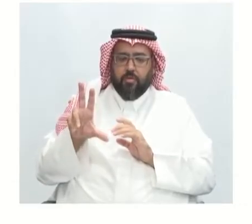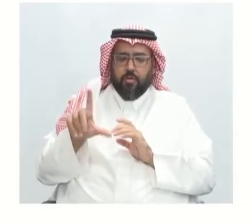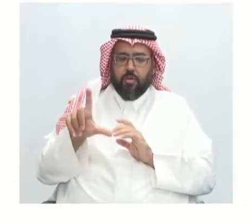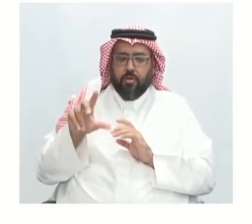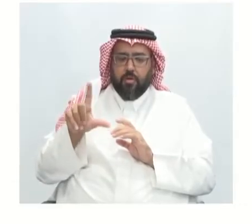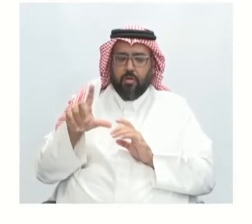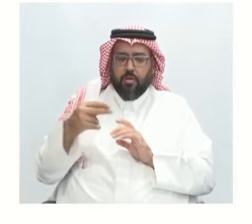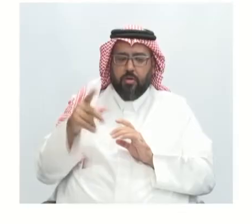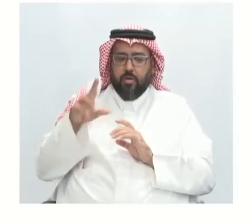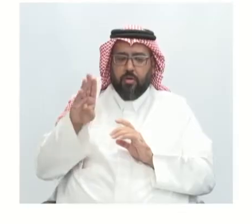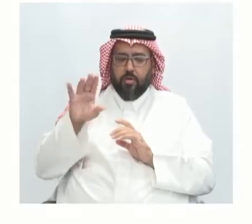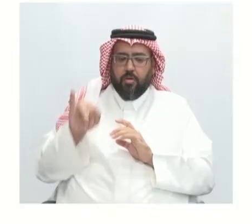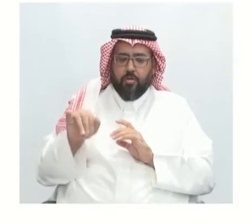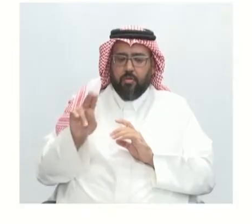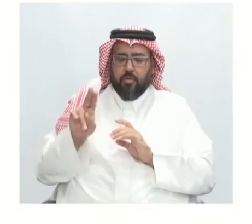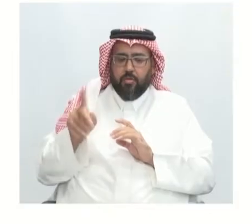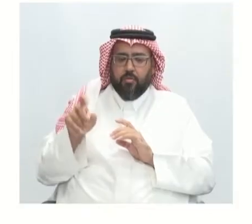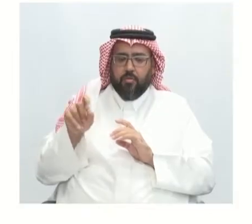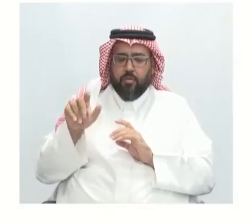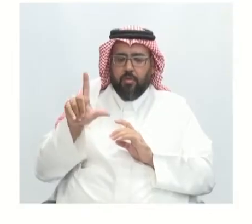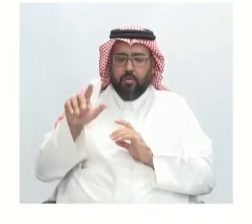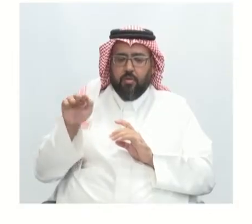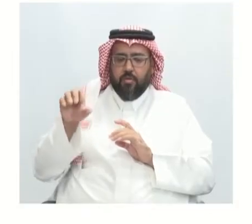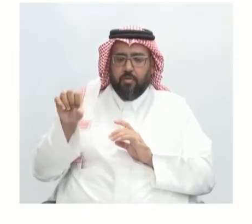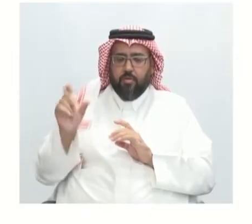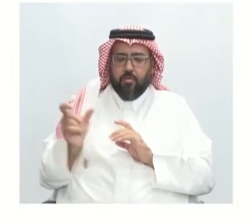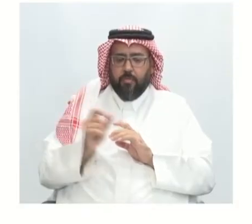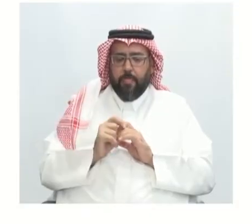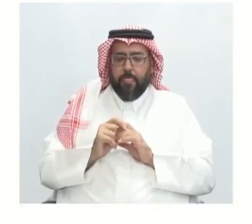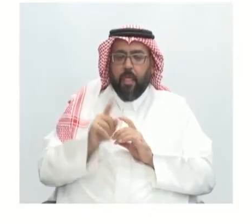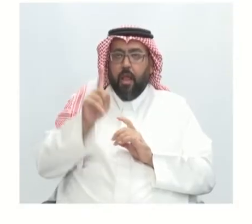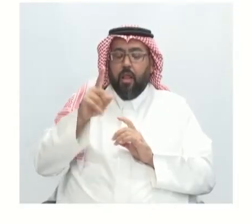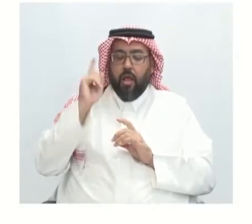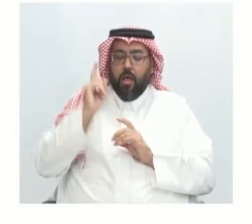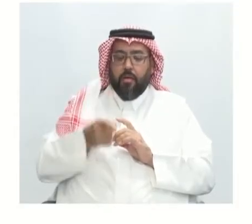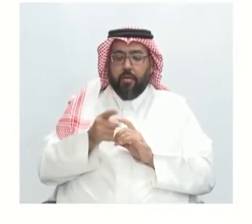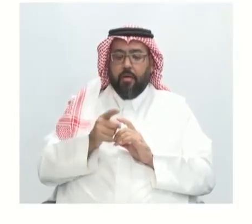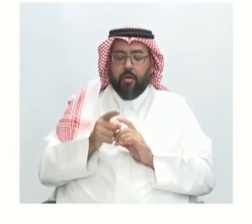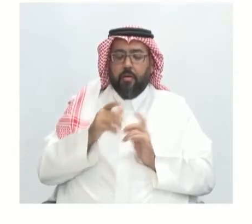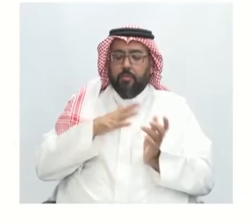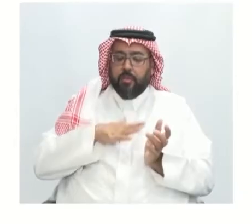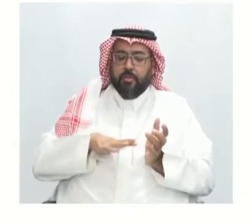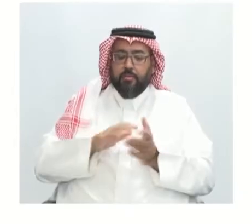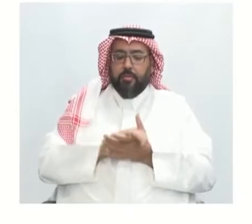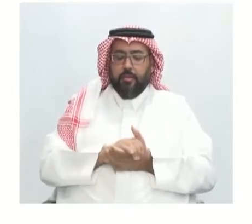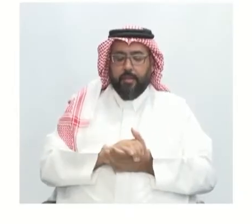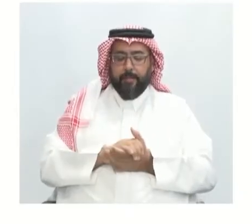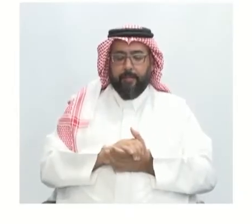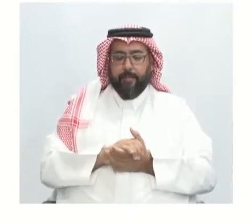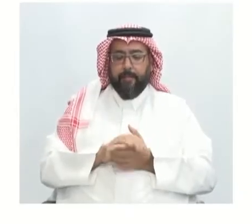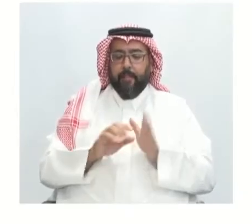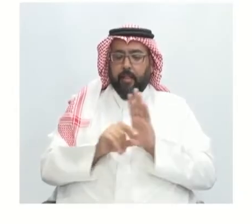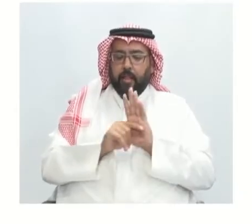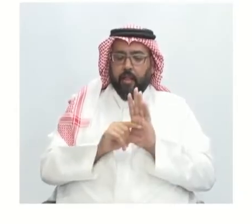ان الصبر واجب الله سبحانه وتعالى يامرنا بالصبر وكذلك الحديث